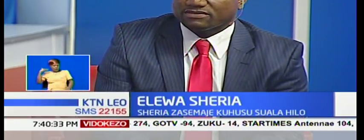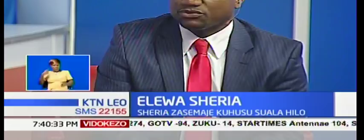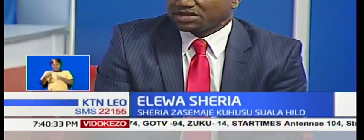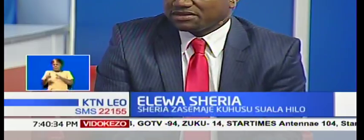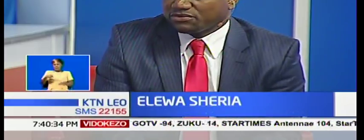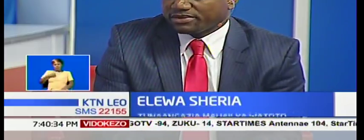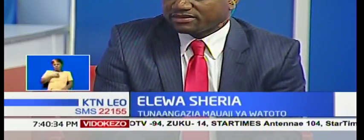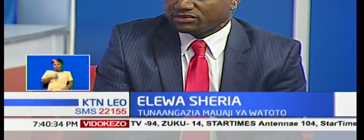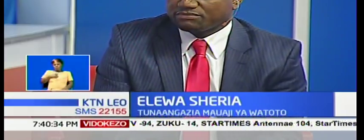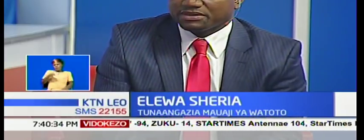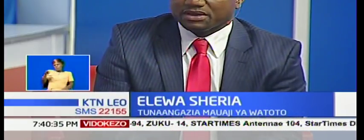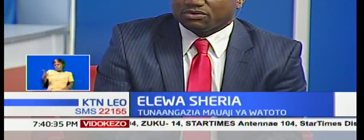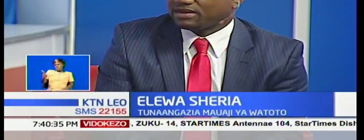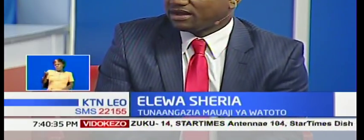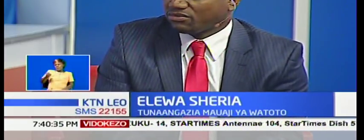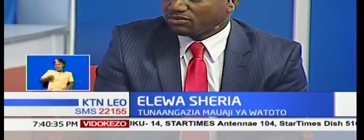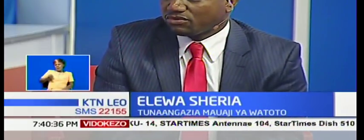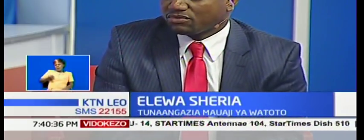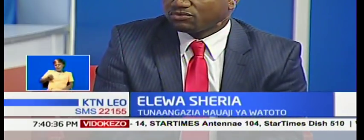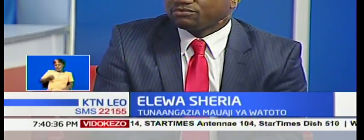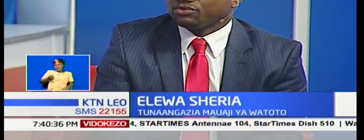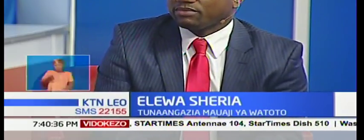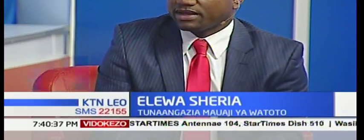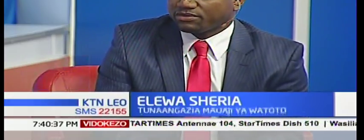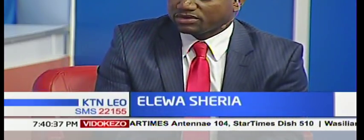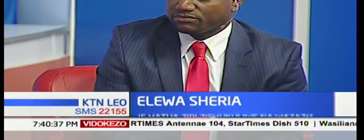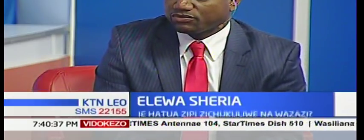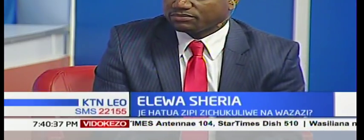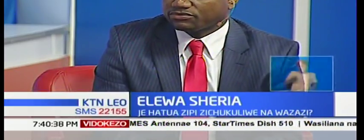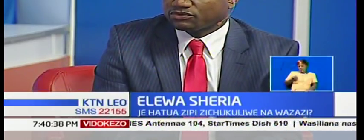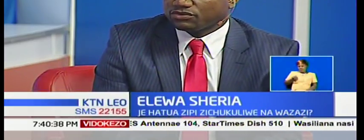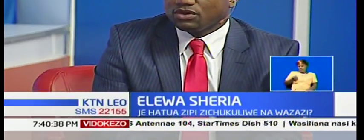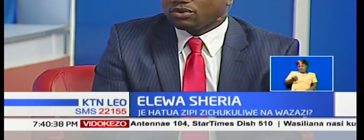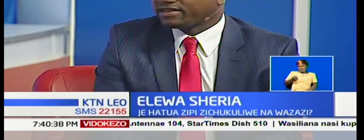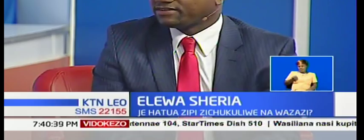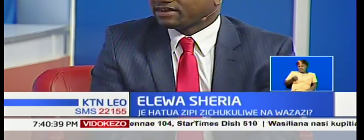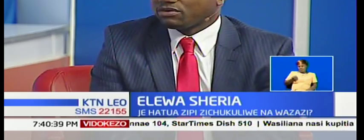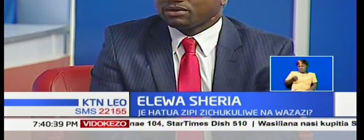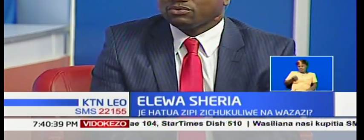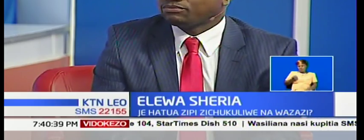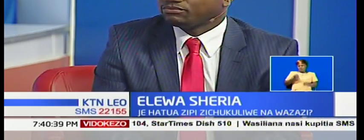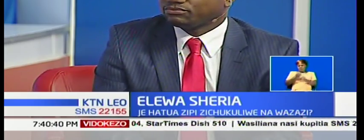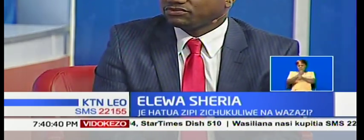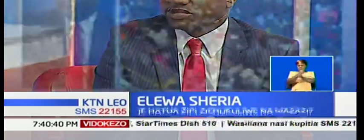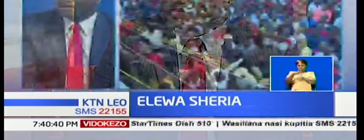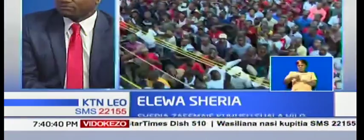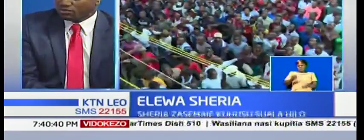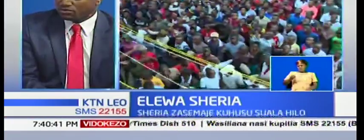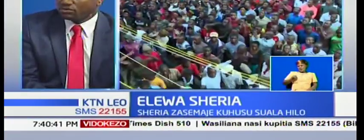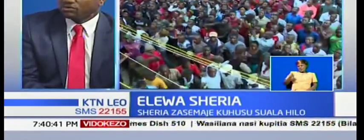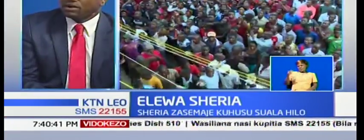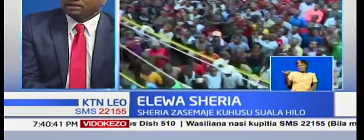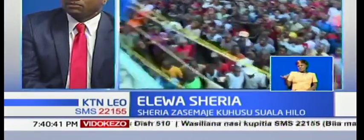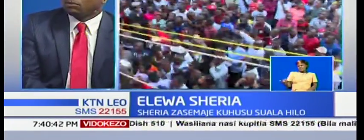wakapiga risasi. Ushahidi kwamba nadhani walipiga kwa mlango, kumbe nyumaye kuna mtoto. Wakajitetea kwamba huyo msichana